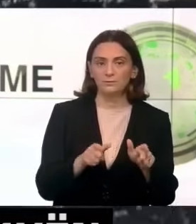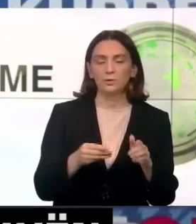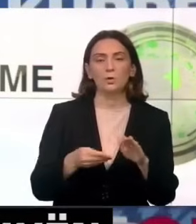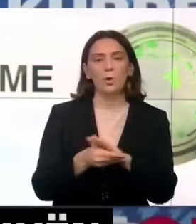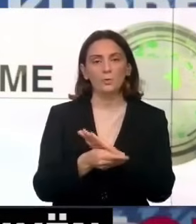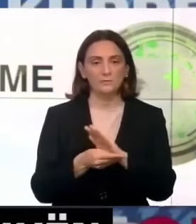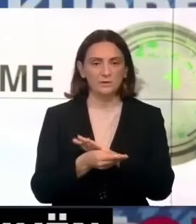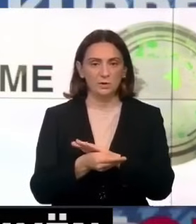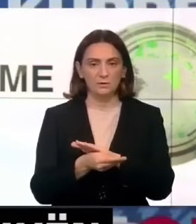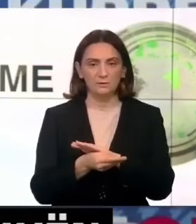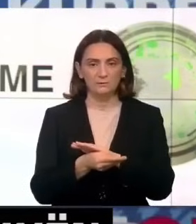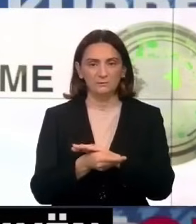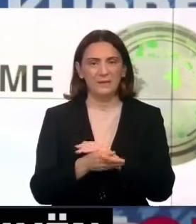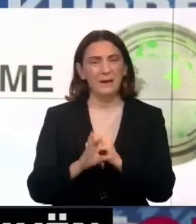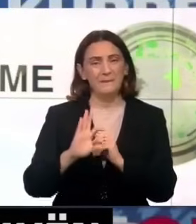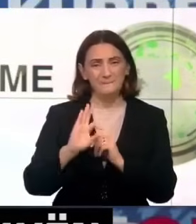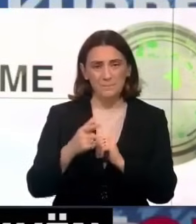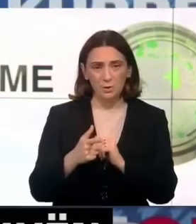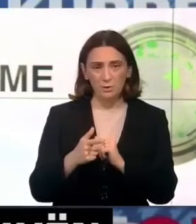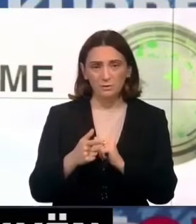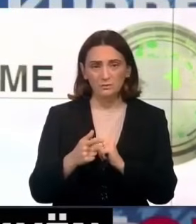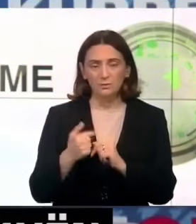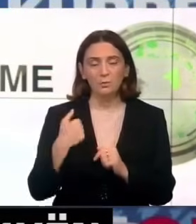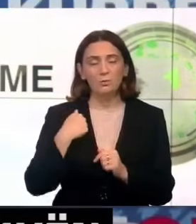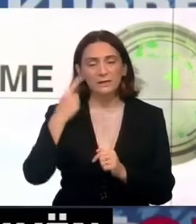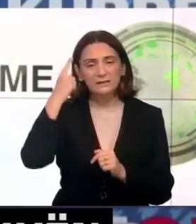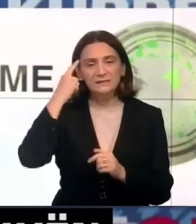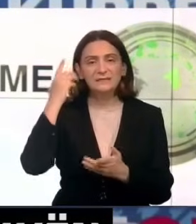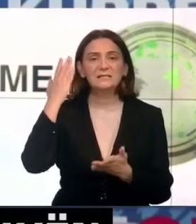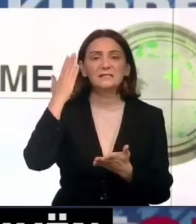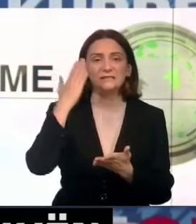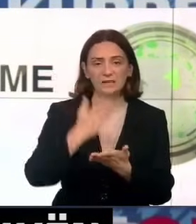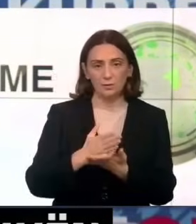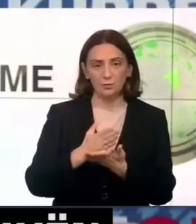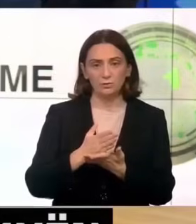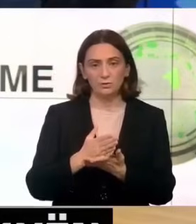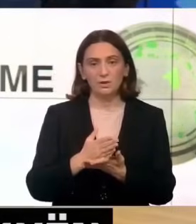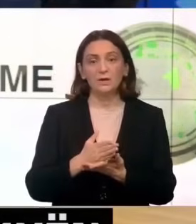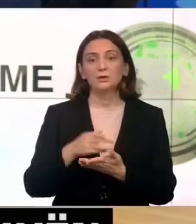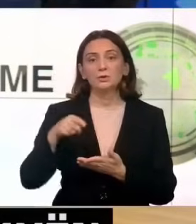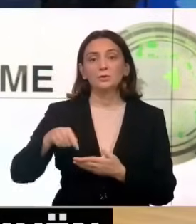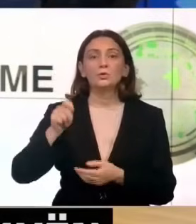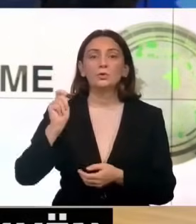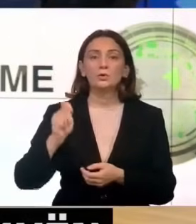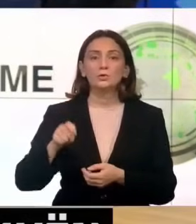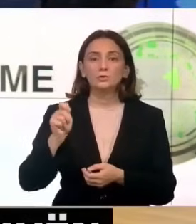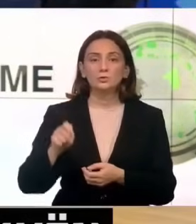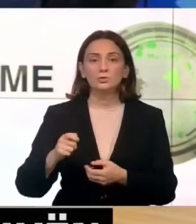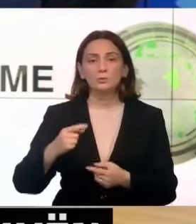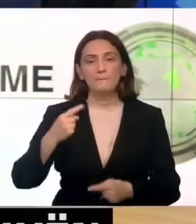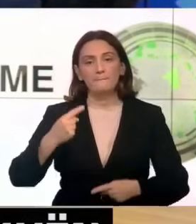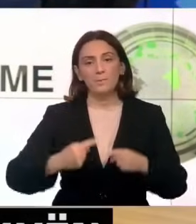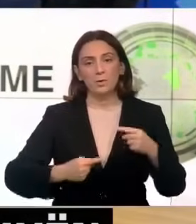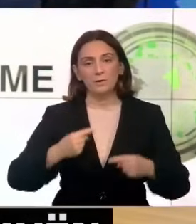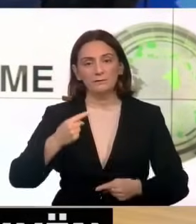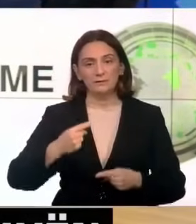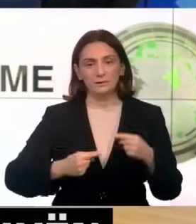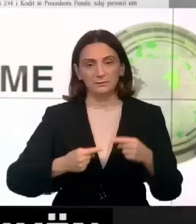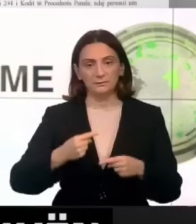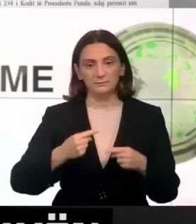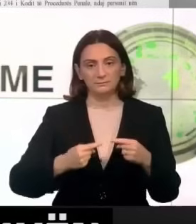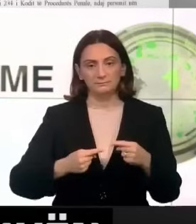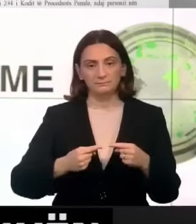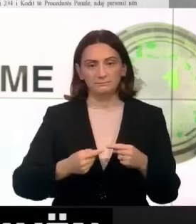dot, akuza politike ndaj cili do qofshin ato. Berisha la të kuptohet se ka lexuar dosjen e plot të